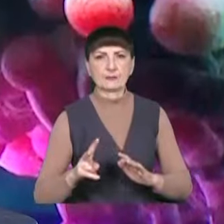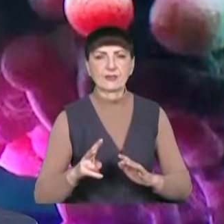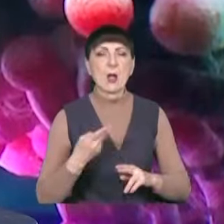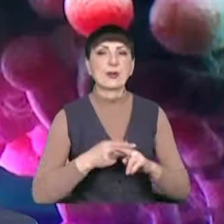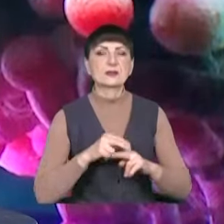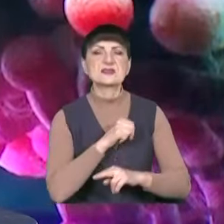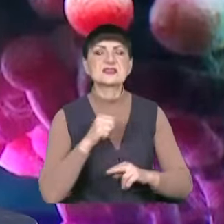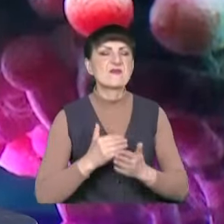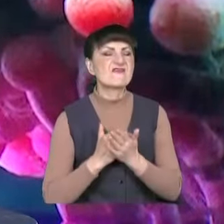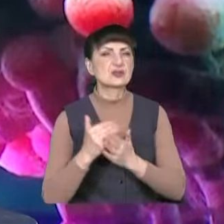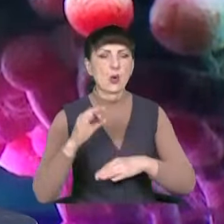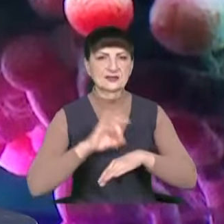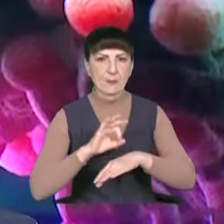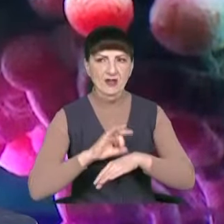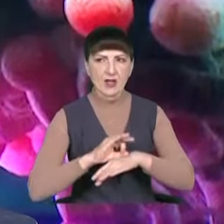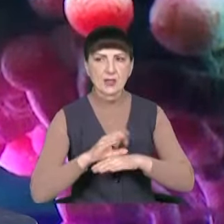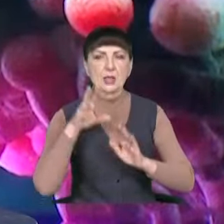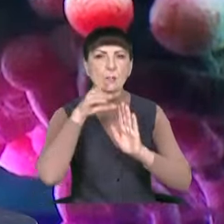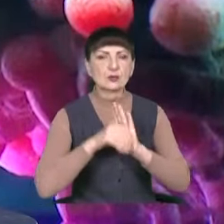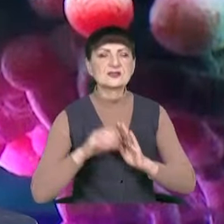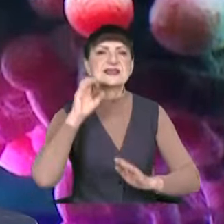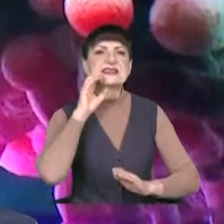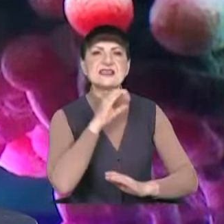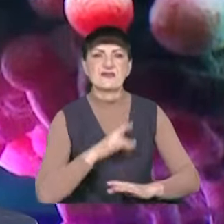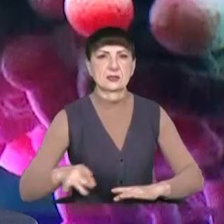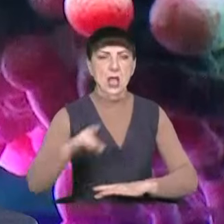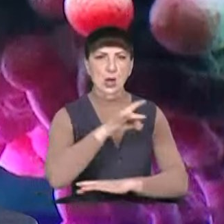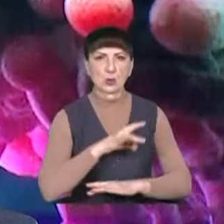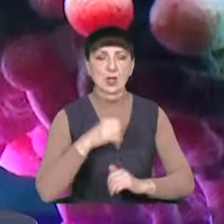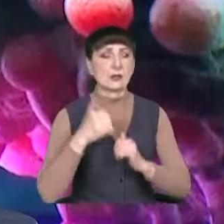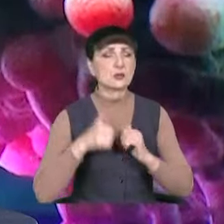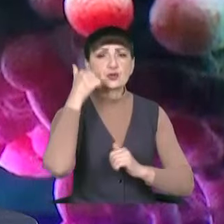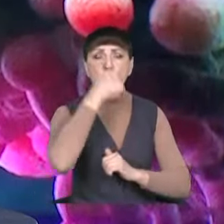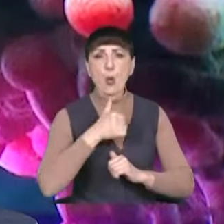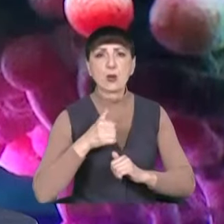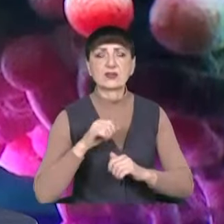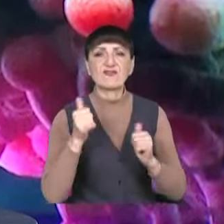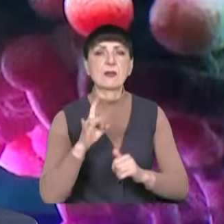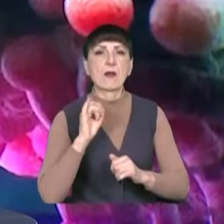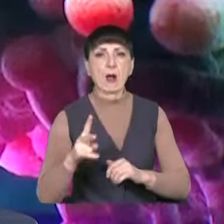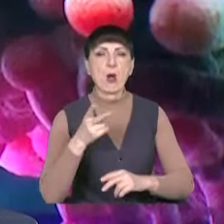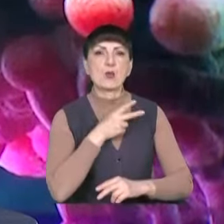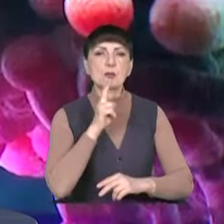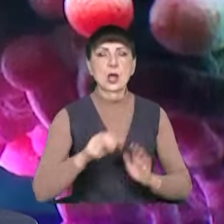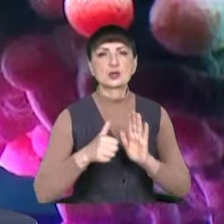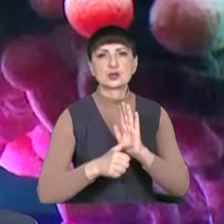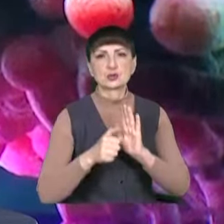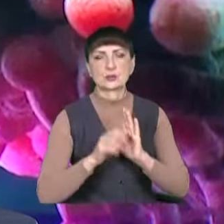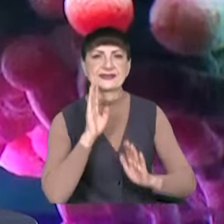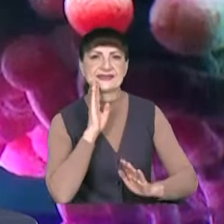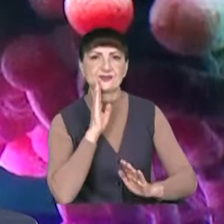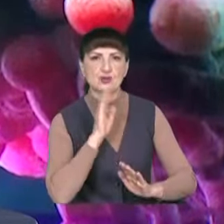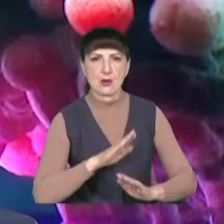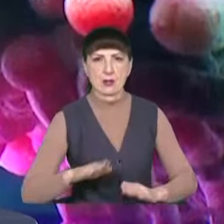этом самая высокая заболеваемость наблюдается в северных районах. Ежегодно от этого вида рака умирают около 600 казахстанок.